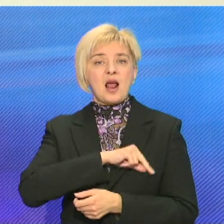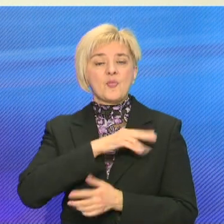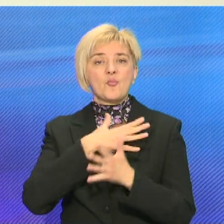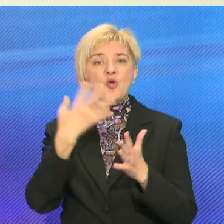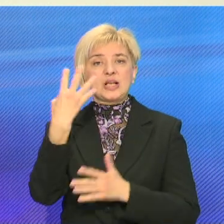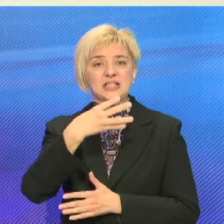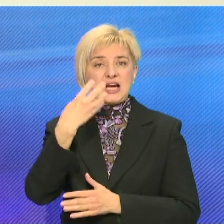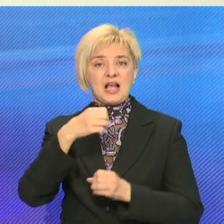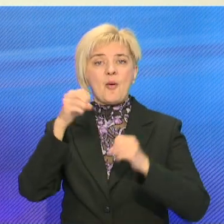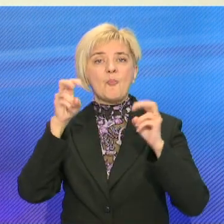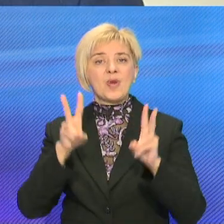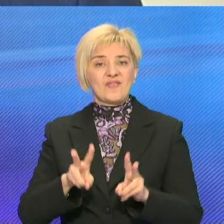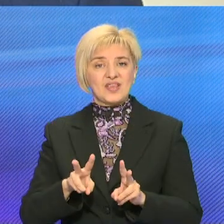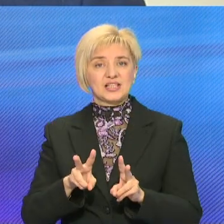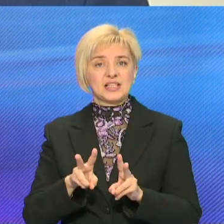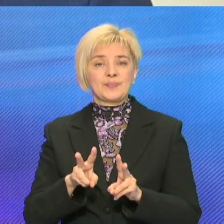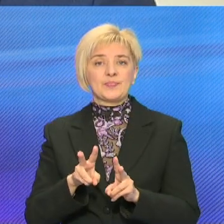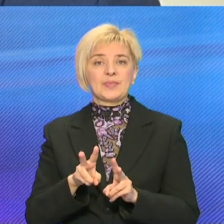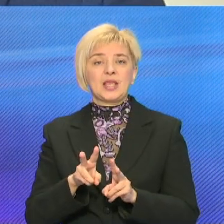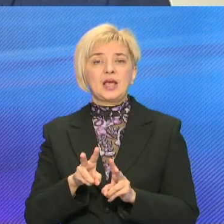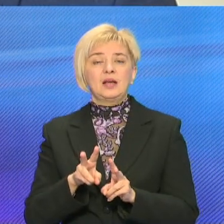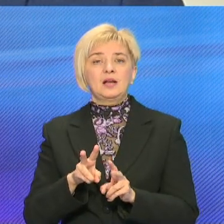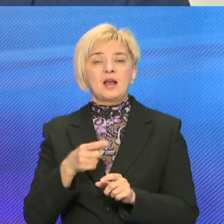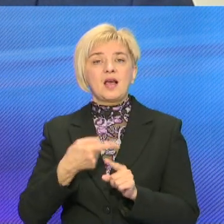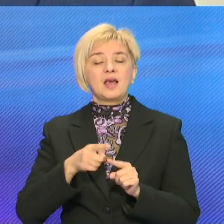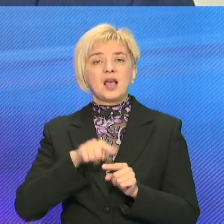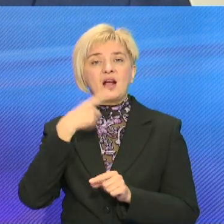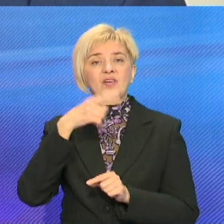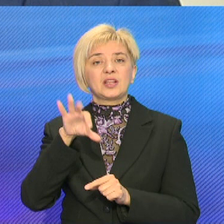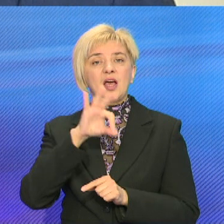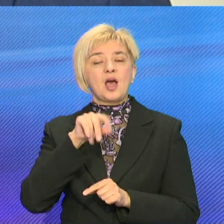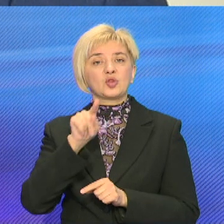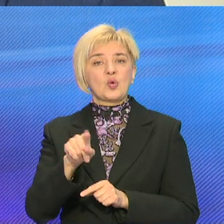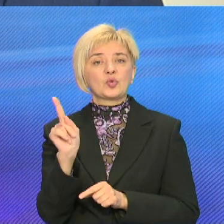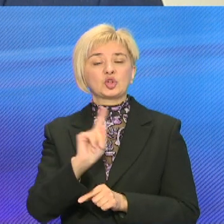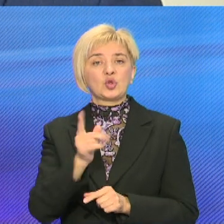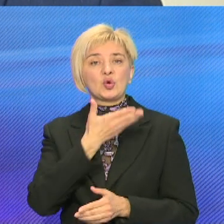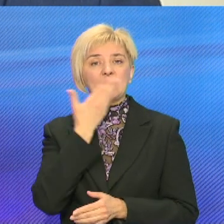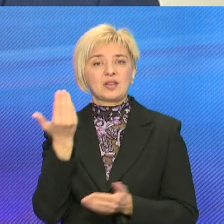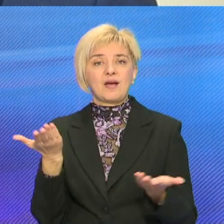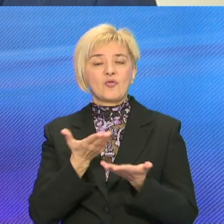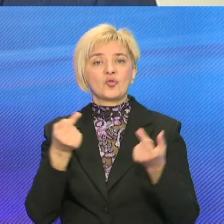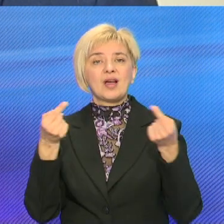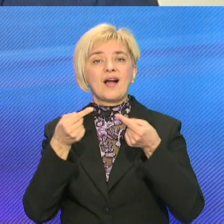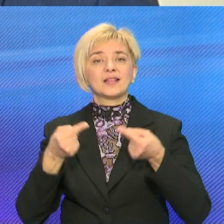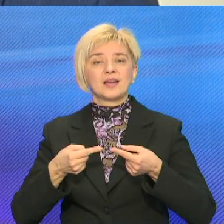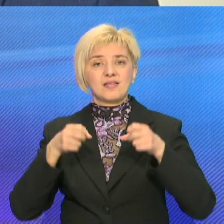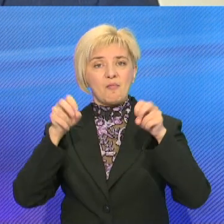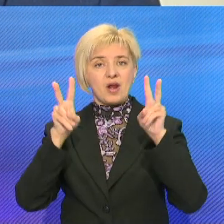40 профессий, должностей и профессий. То есть это говорит о том, что нет какой-то конкретной